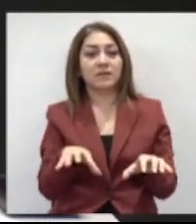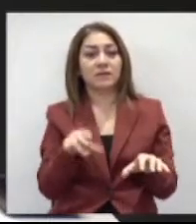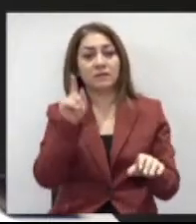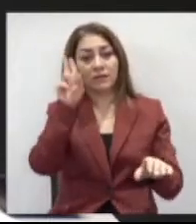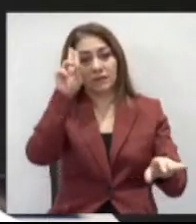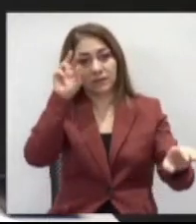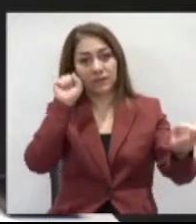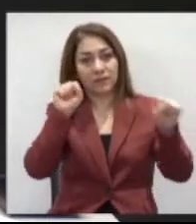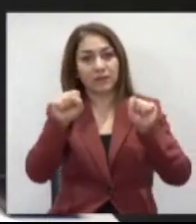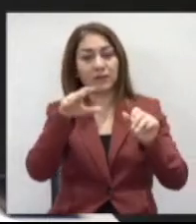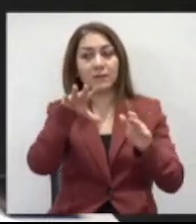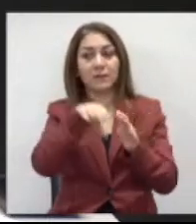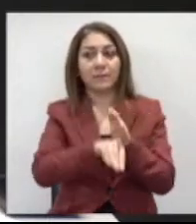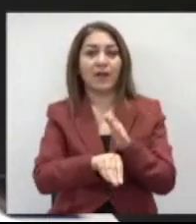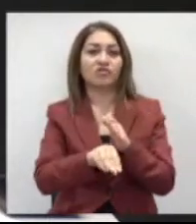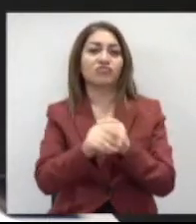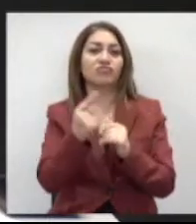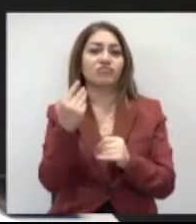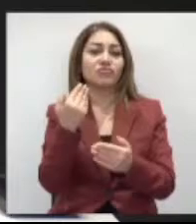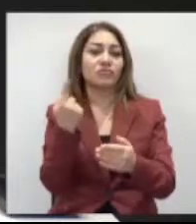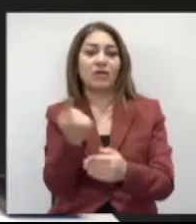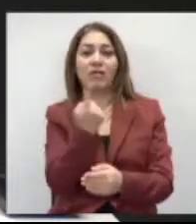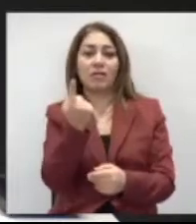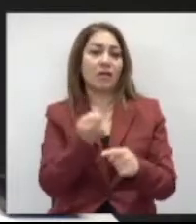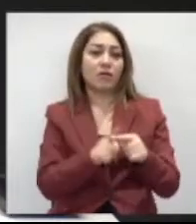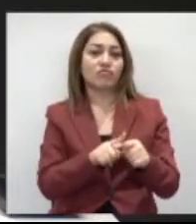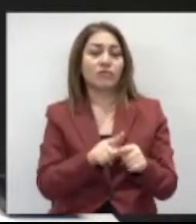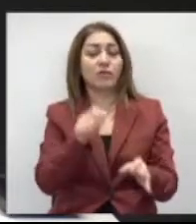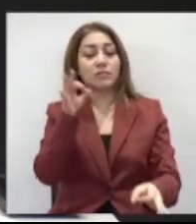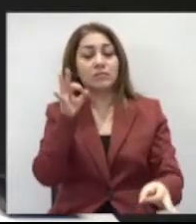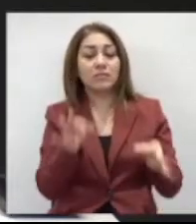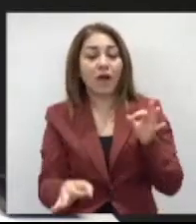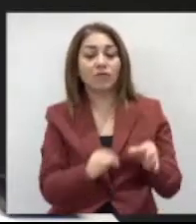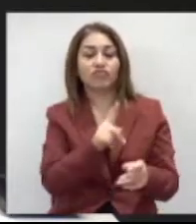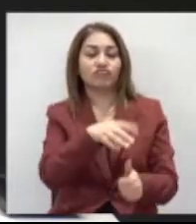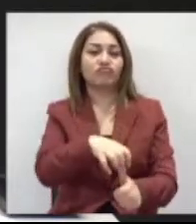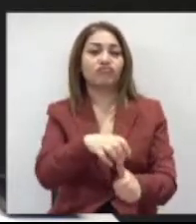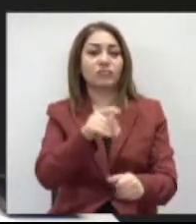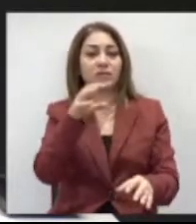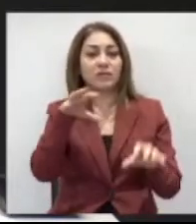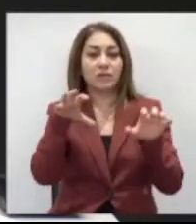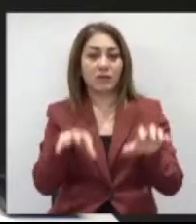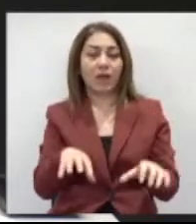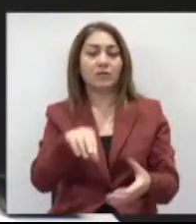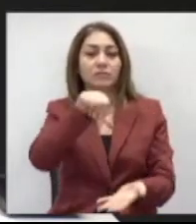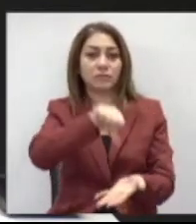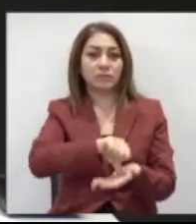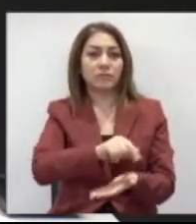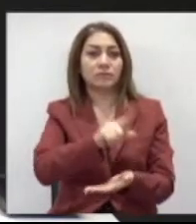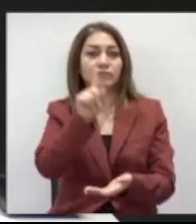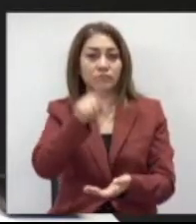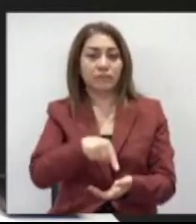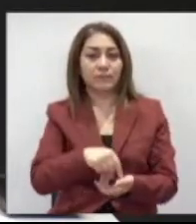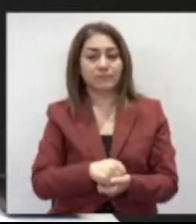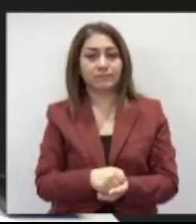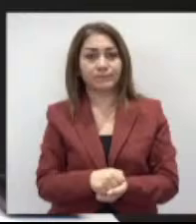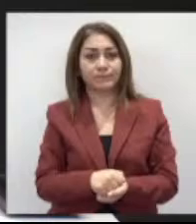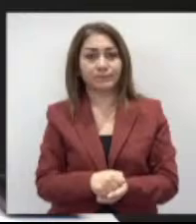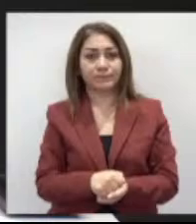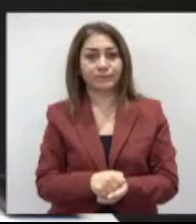մեջ դիտարկենք, չդիտարկելով նրան որպես երկրի նախագահ, երկրի գլուխ, պետության գլուխ